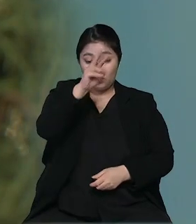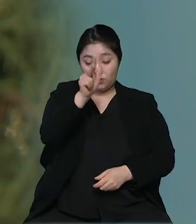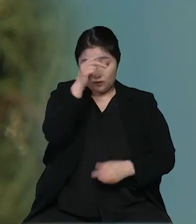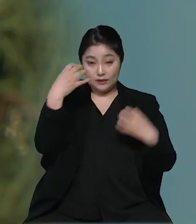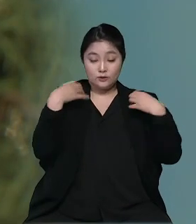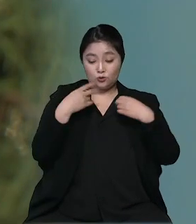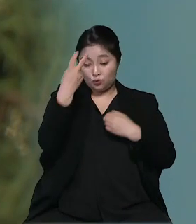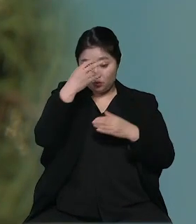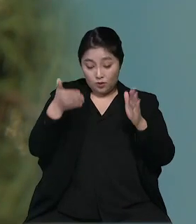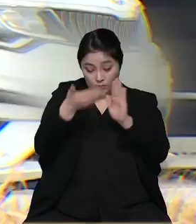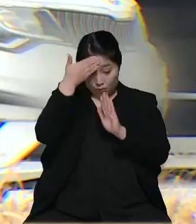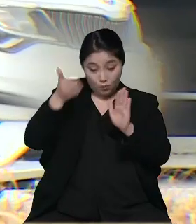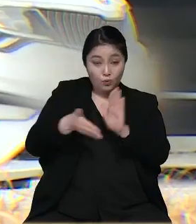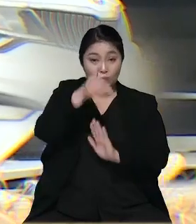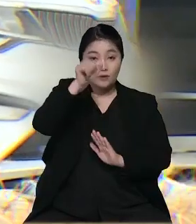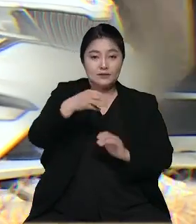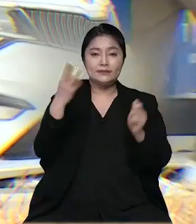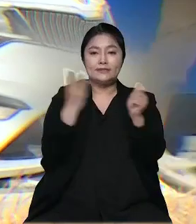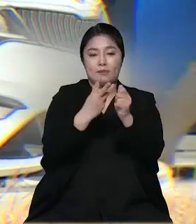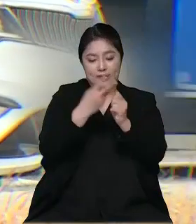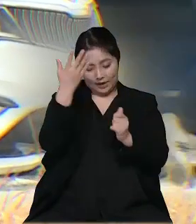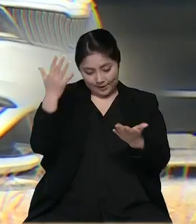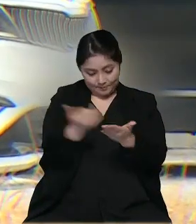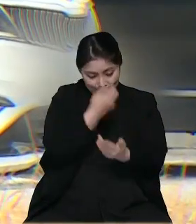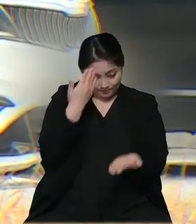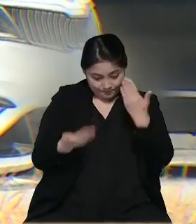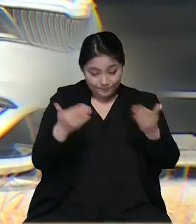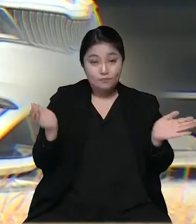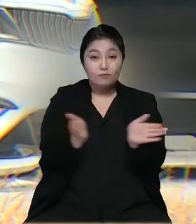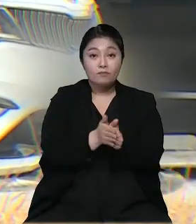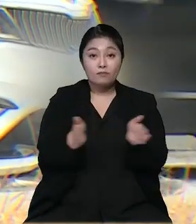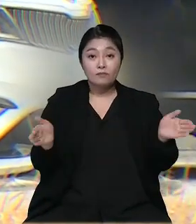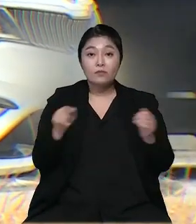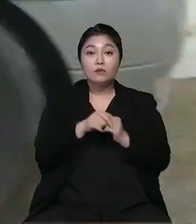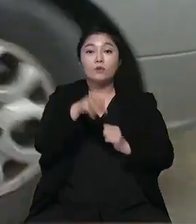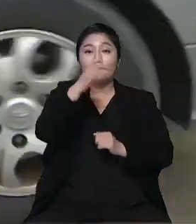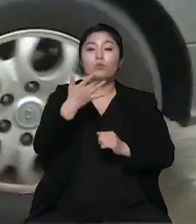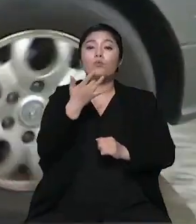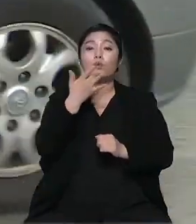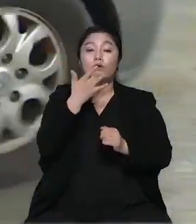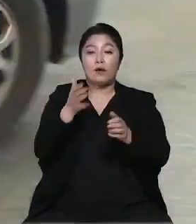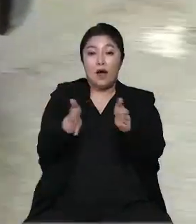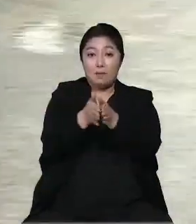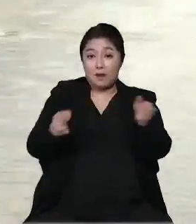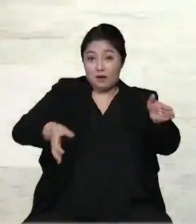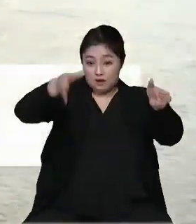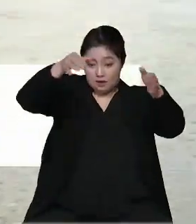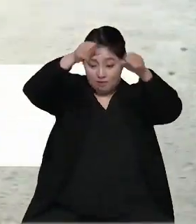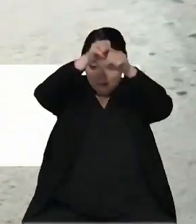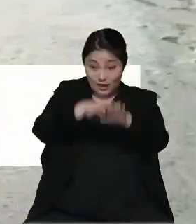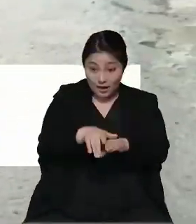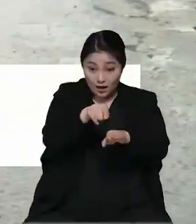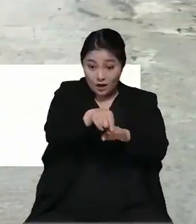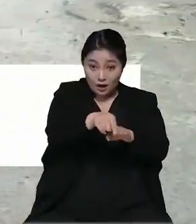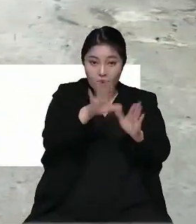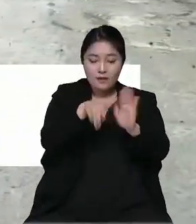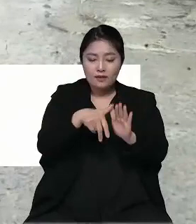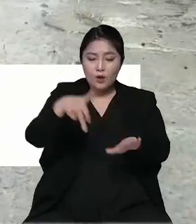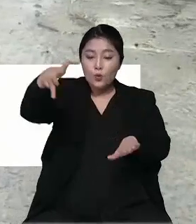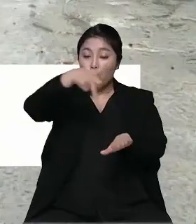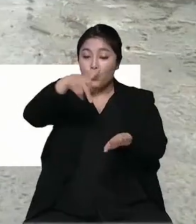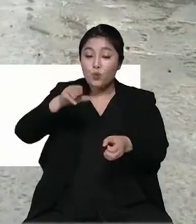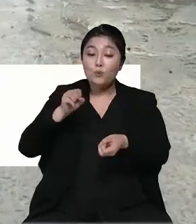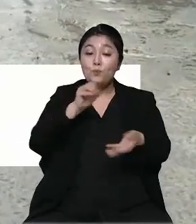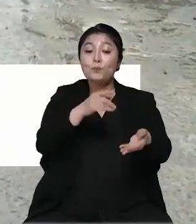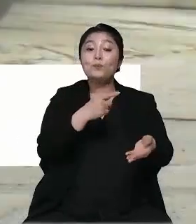광주경찰청 수사본부가 세 번째 압수수색을 실시했습니다. 이번엔 광주 화정동 아이파크 아파트 신축 현장에